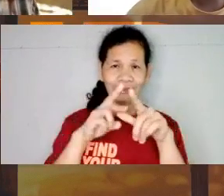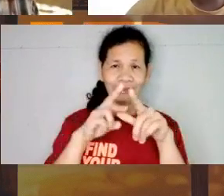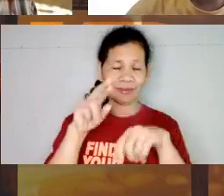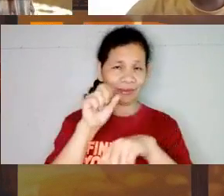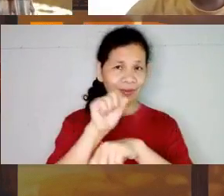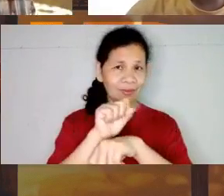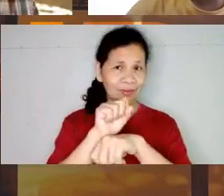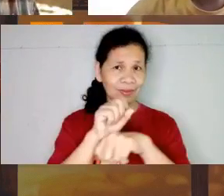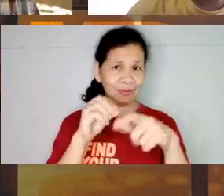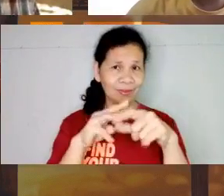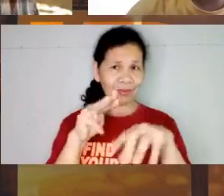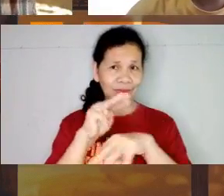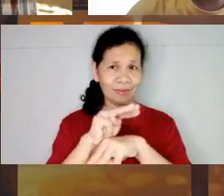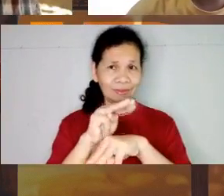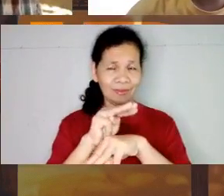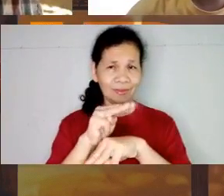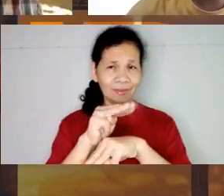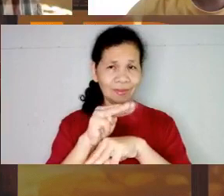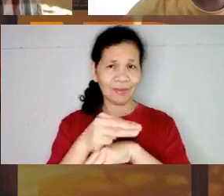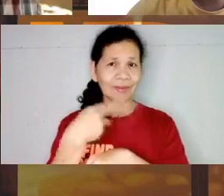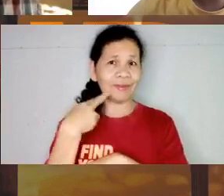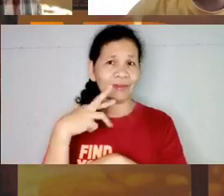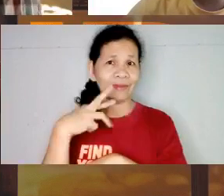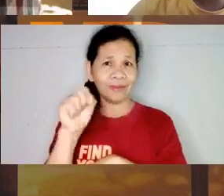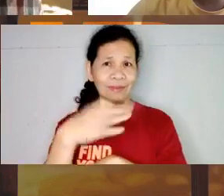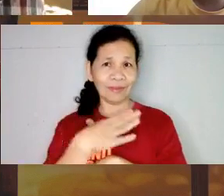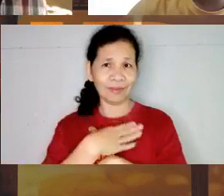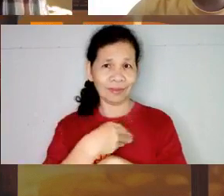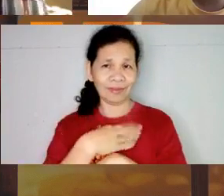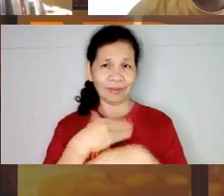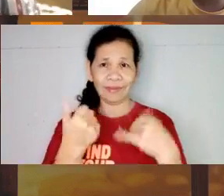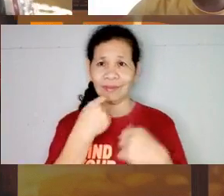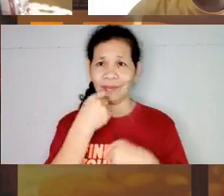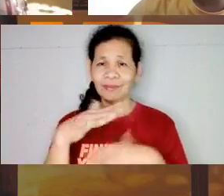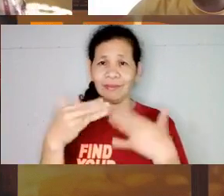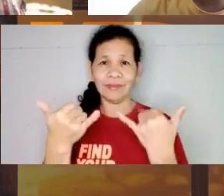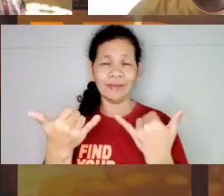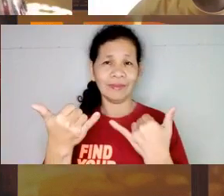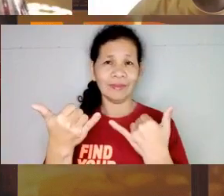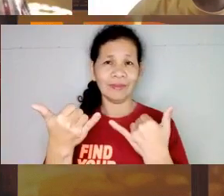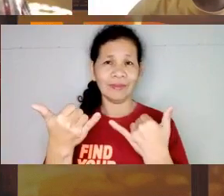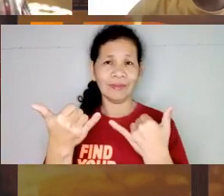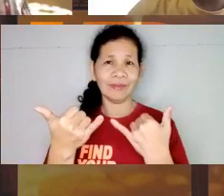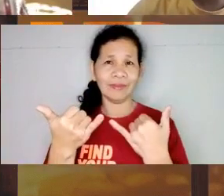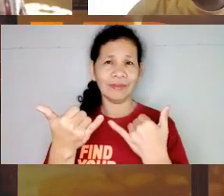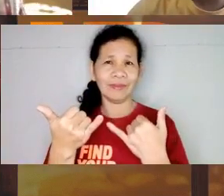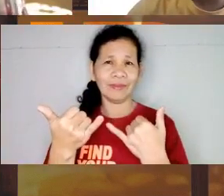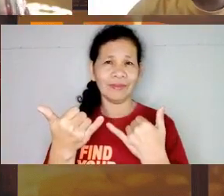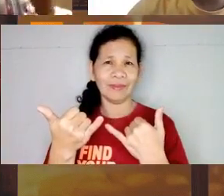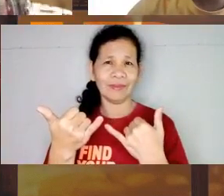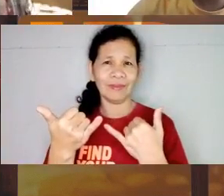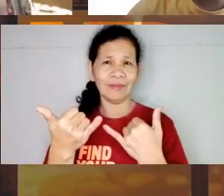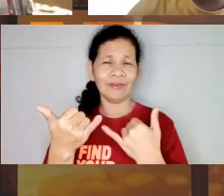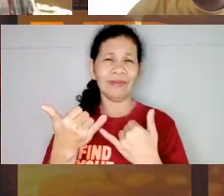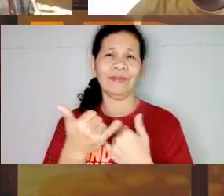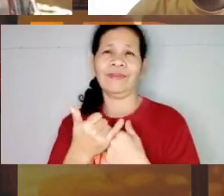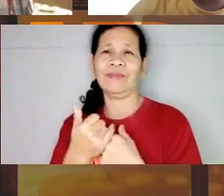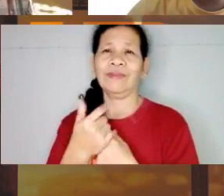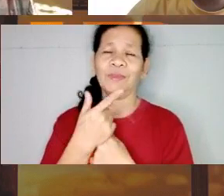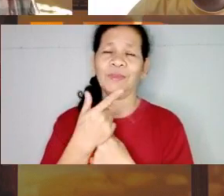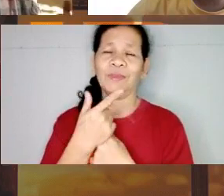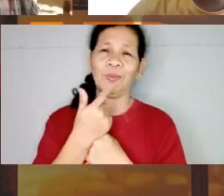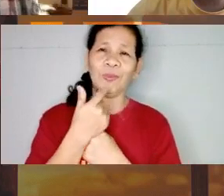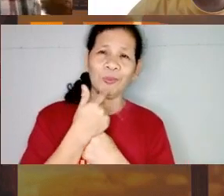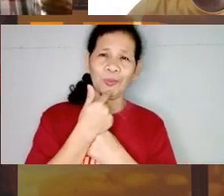yung bang sinasabi ni Ellen White, yung disinterested benevolence, narinig nyo na ba yun? Yung gumawa tayo